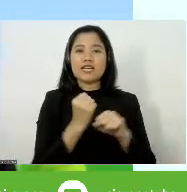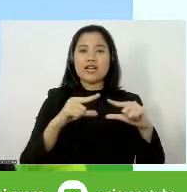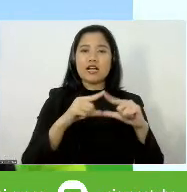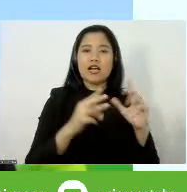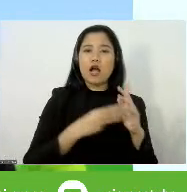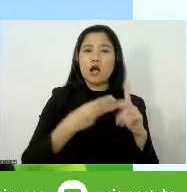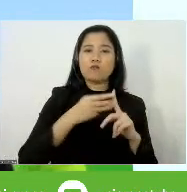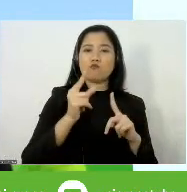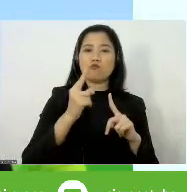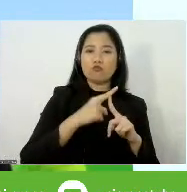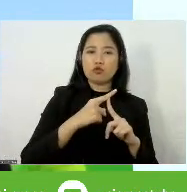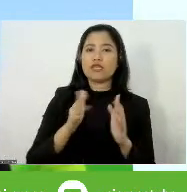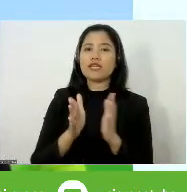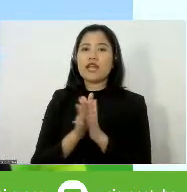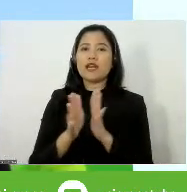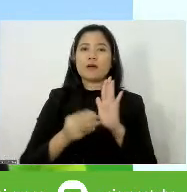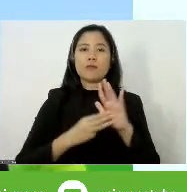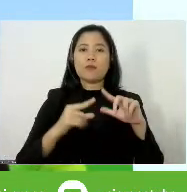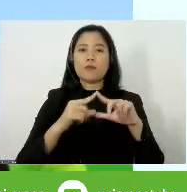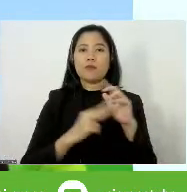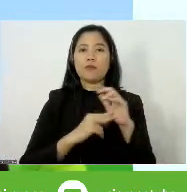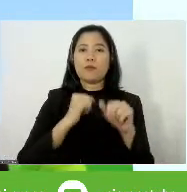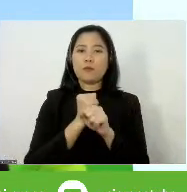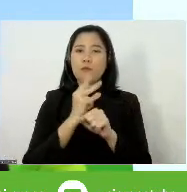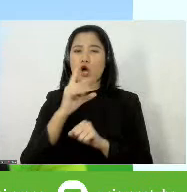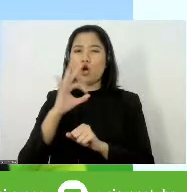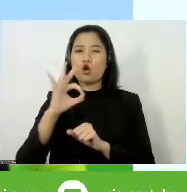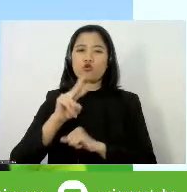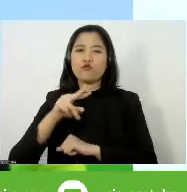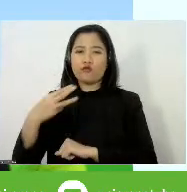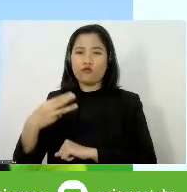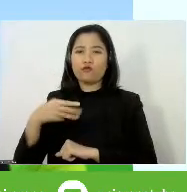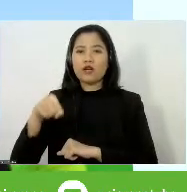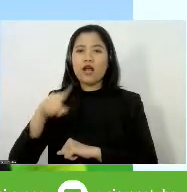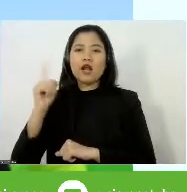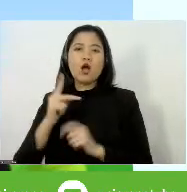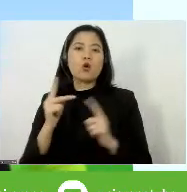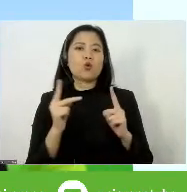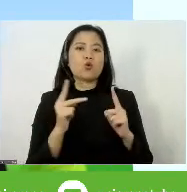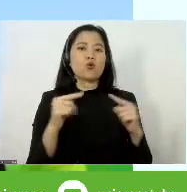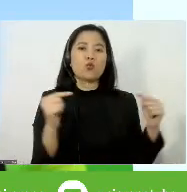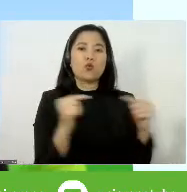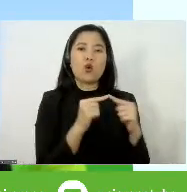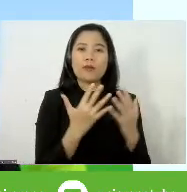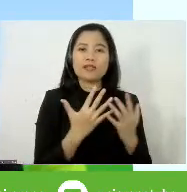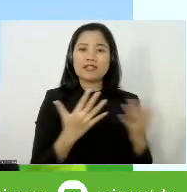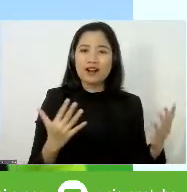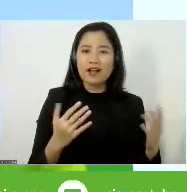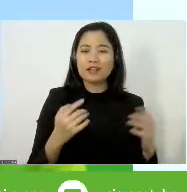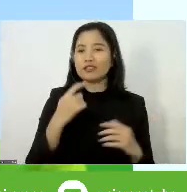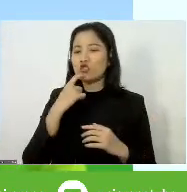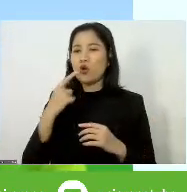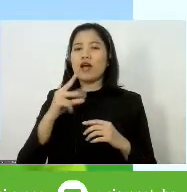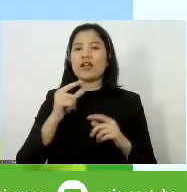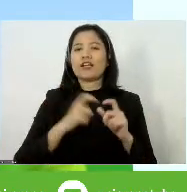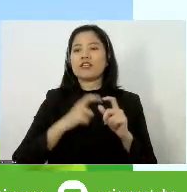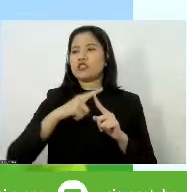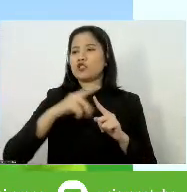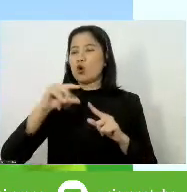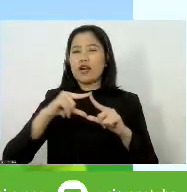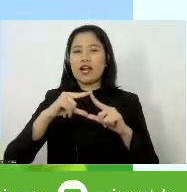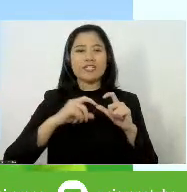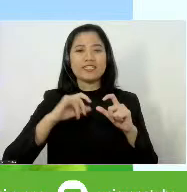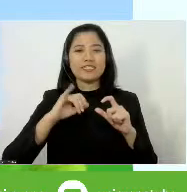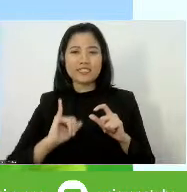Didi Wuryanto kepala kelompok kerjasama hukum dan kehumasan badan restorasi gambut dan mangrove selanjutnya cuma